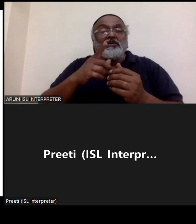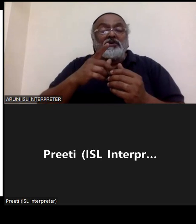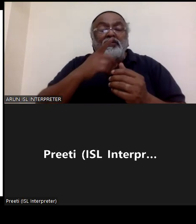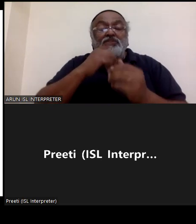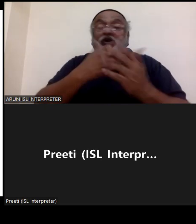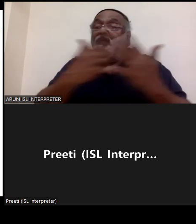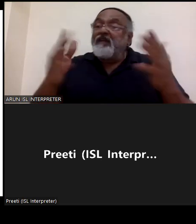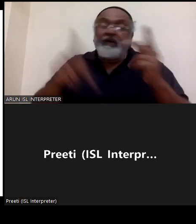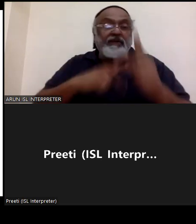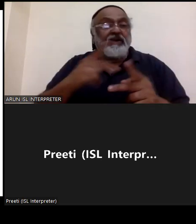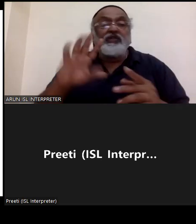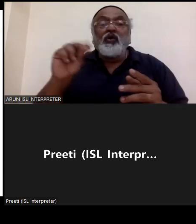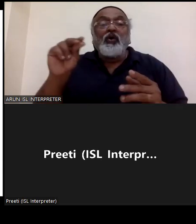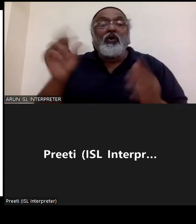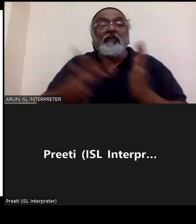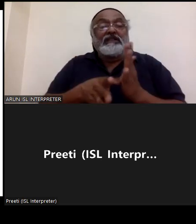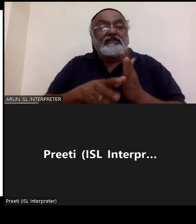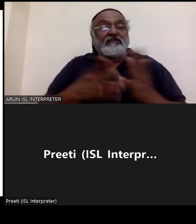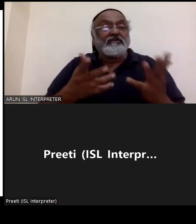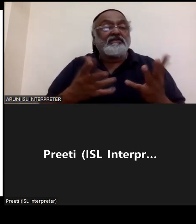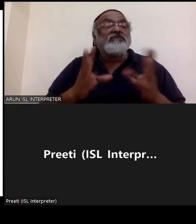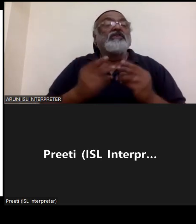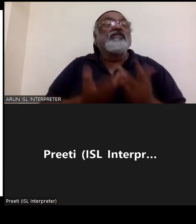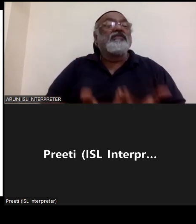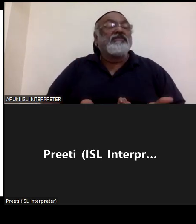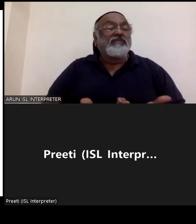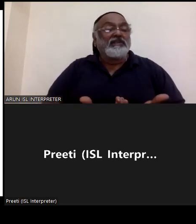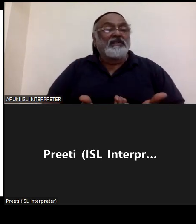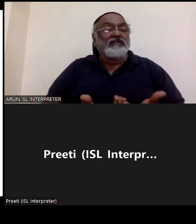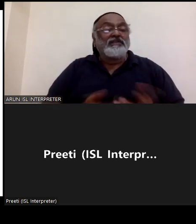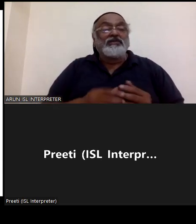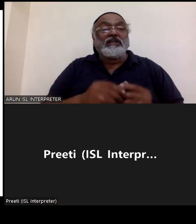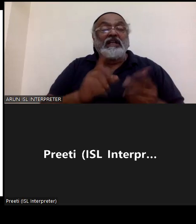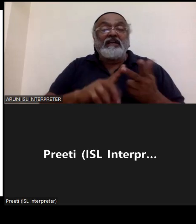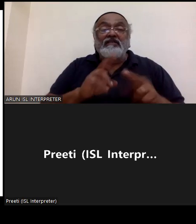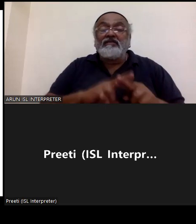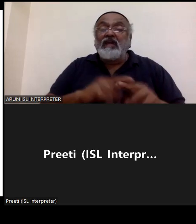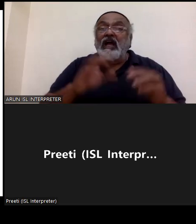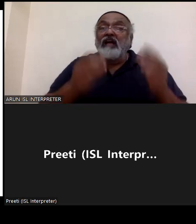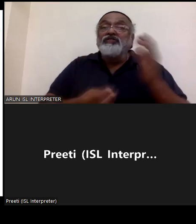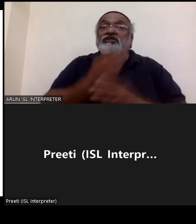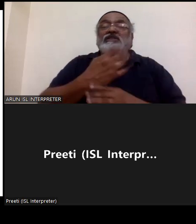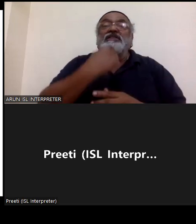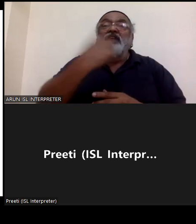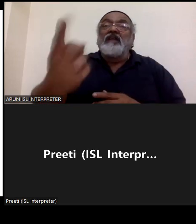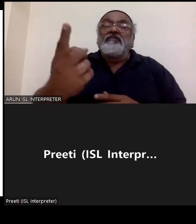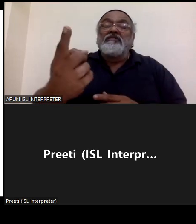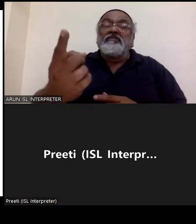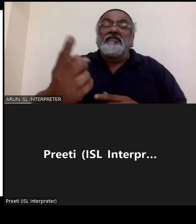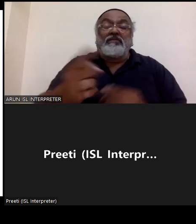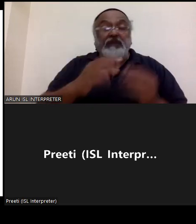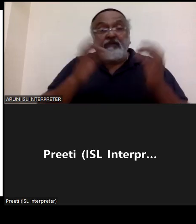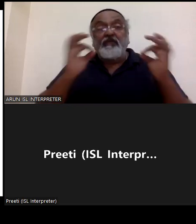हैं. बट इफ यू डू दैट ऑन अ इंडिविजुअल बेसिस द रिस्पॉन्स इज नॉट गोइंग टू बी ग्रेट.